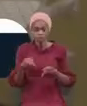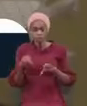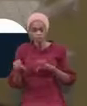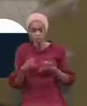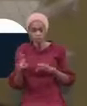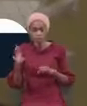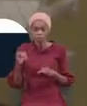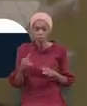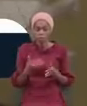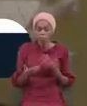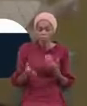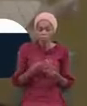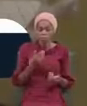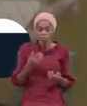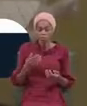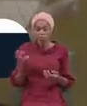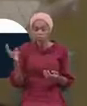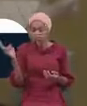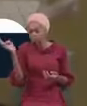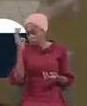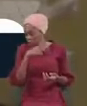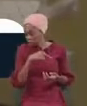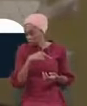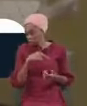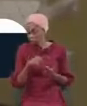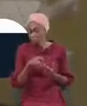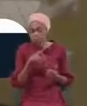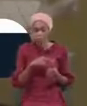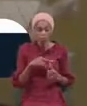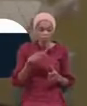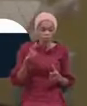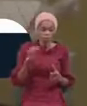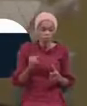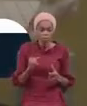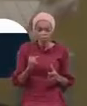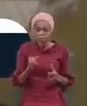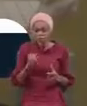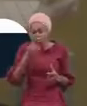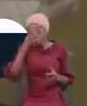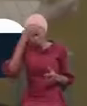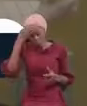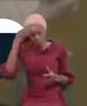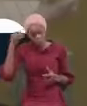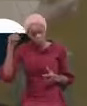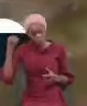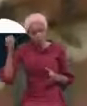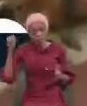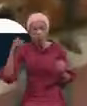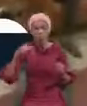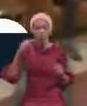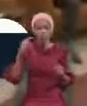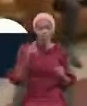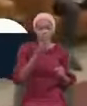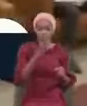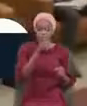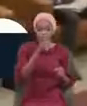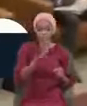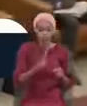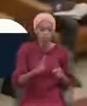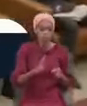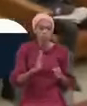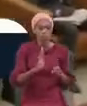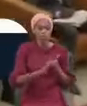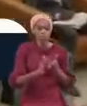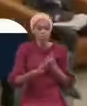par omission peut être une seulement pardonné après que le pécheur